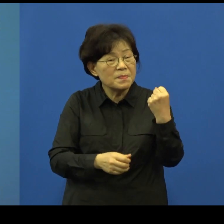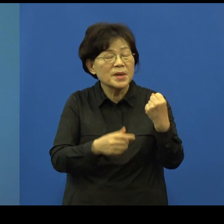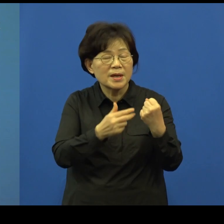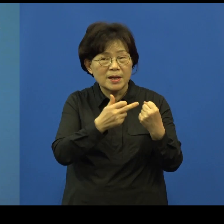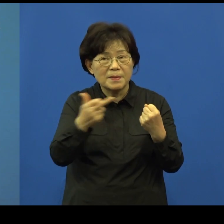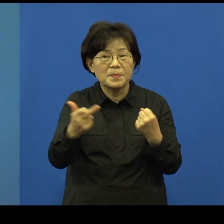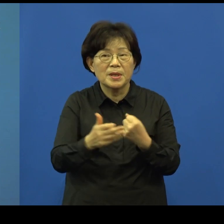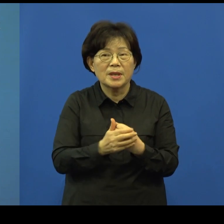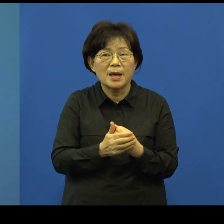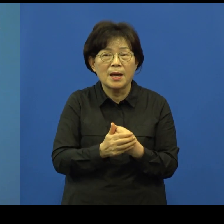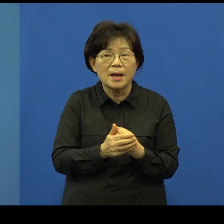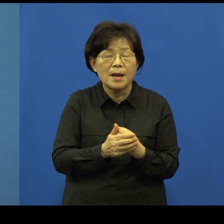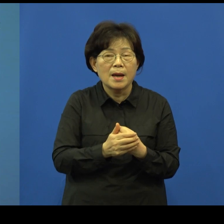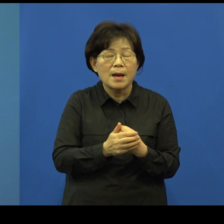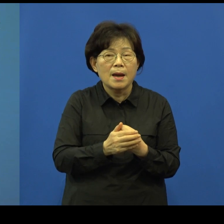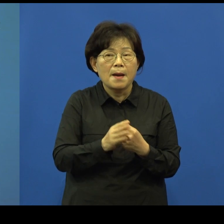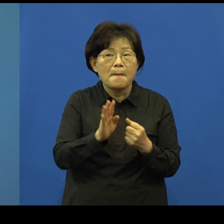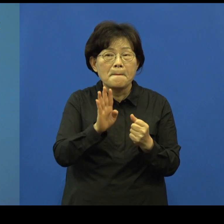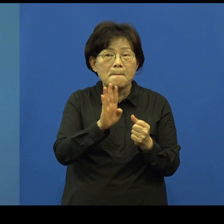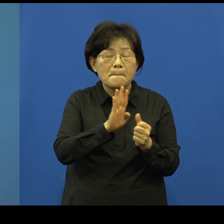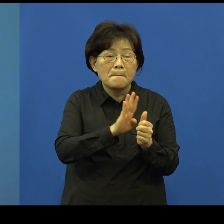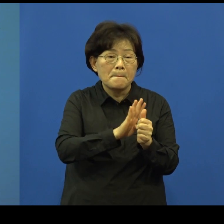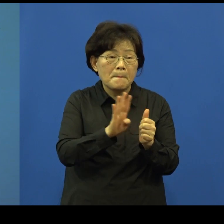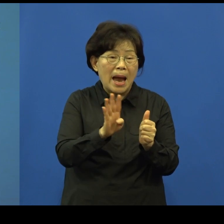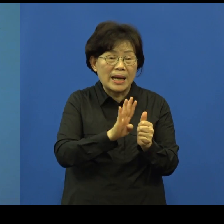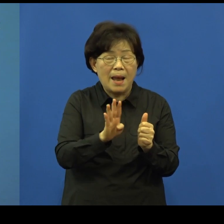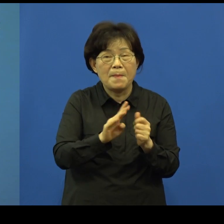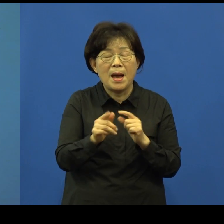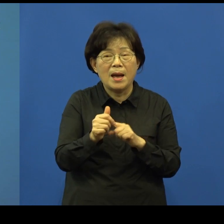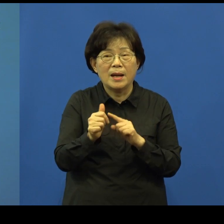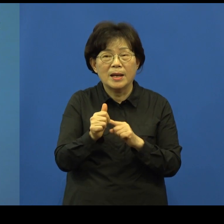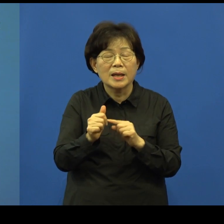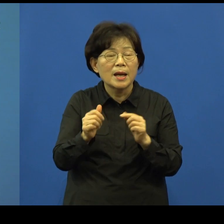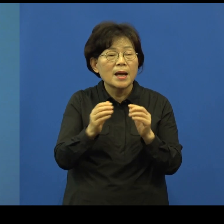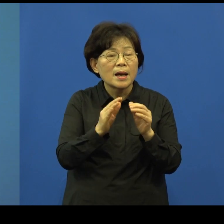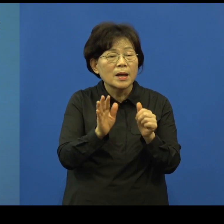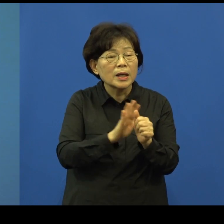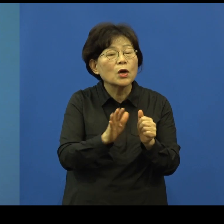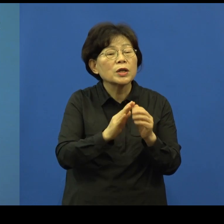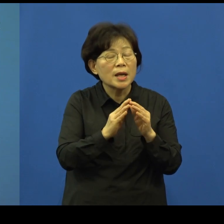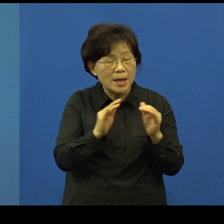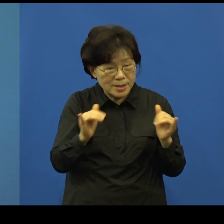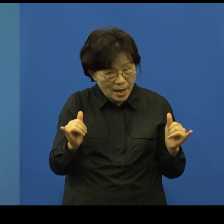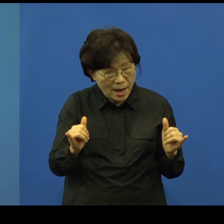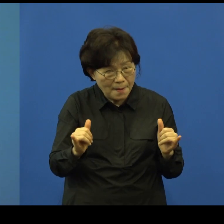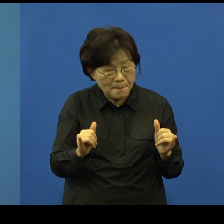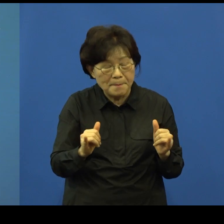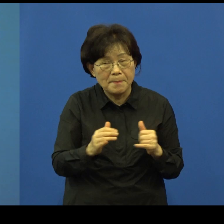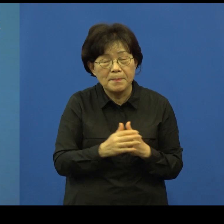이 바나바를 사도행전에 나오는 바나바가 격려의 사람이라 해요. 격려,